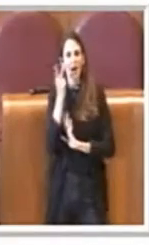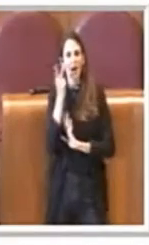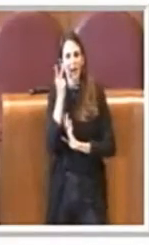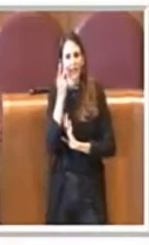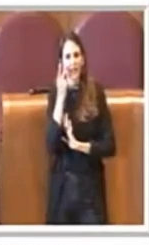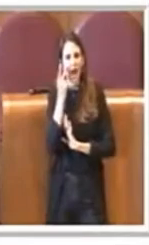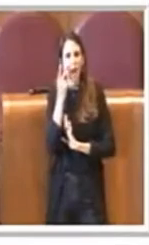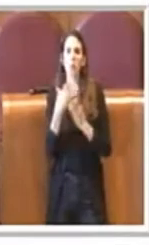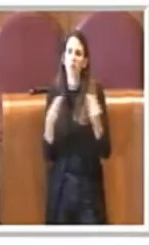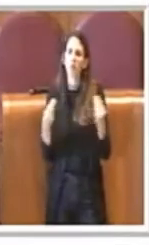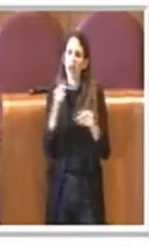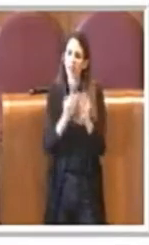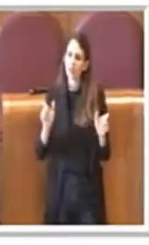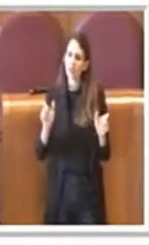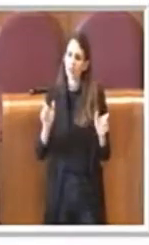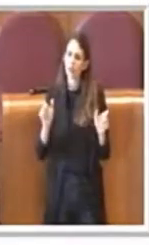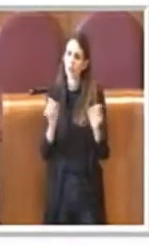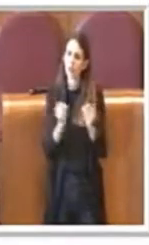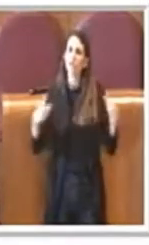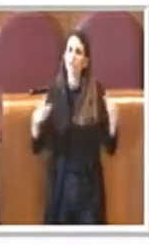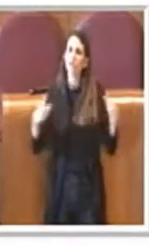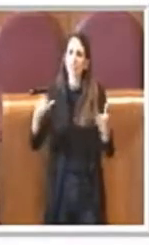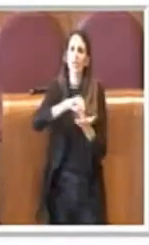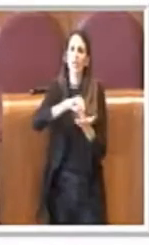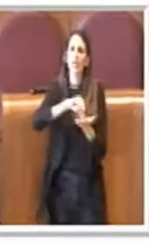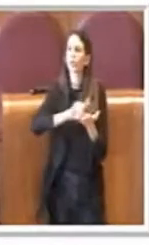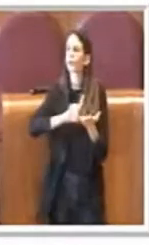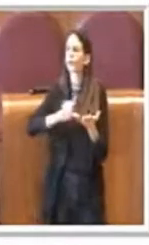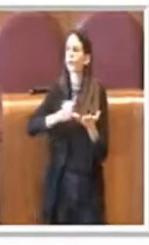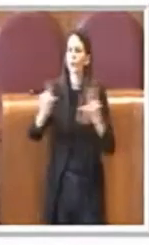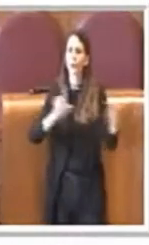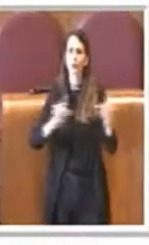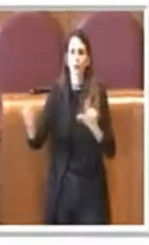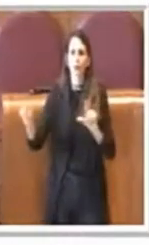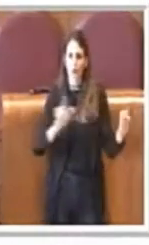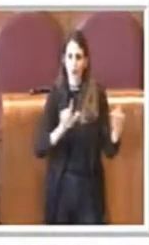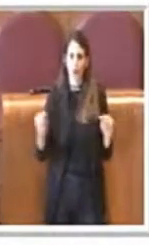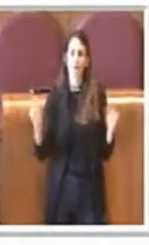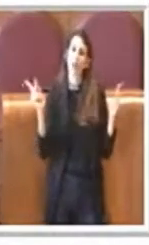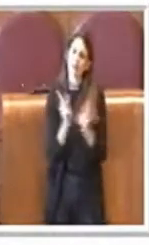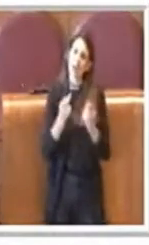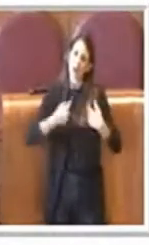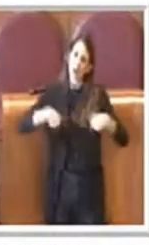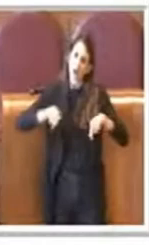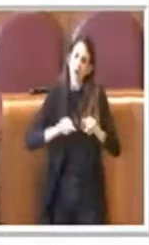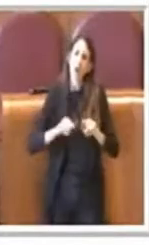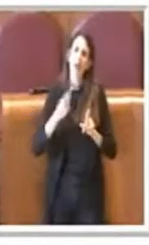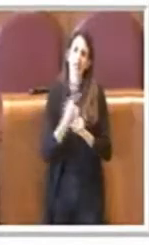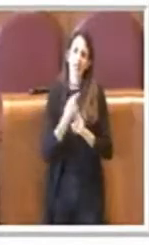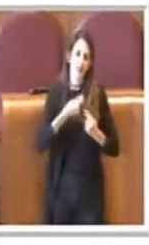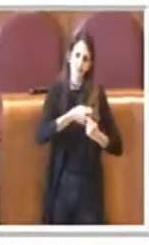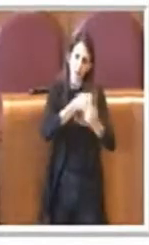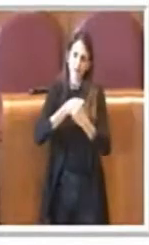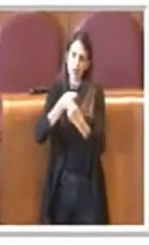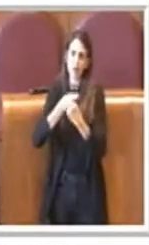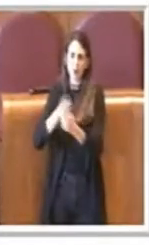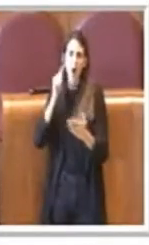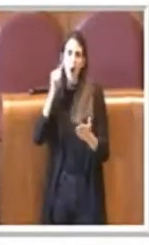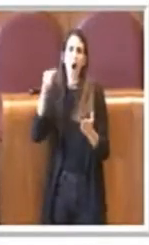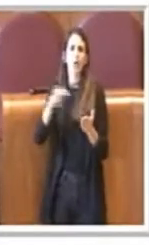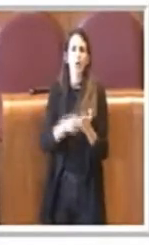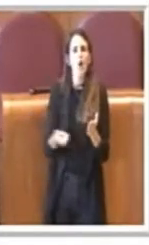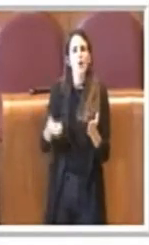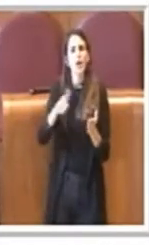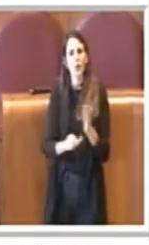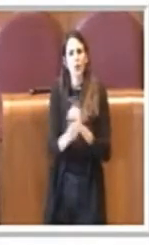allontanati dal centro storico. Adesso li dobbiamo sicuramente riavvicinare per sostenere la nostra economia, ma anche perché essere un